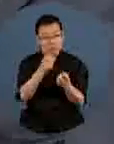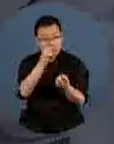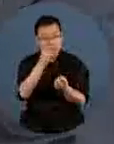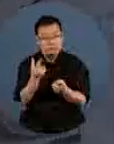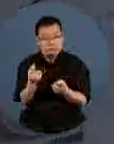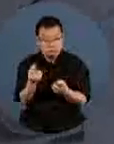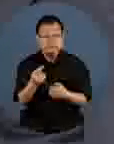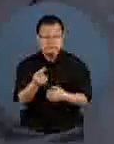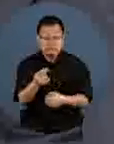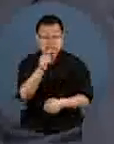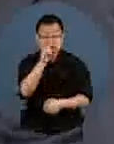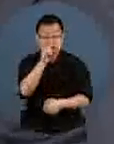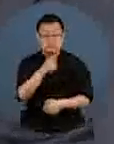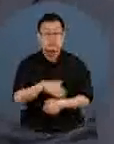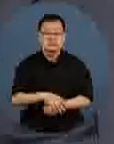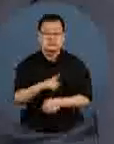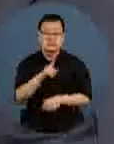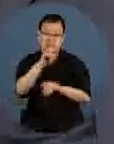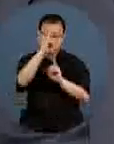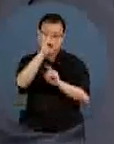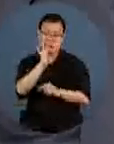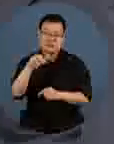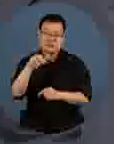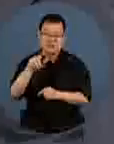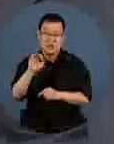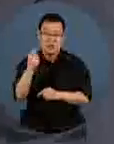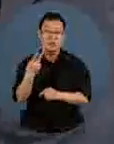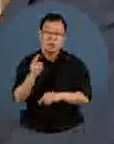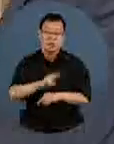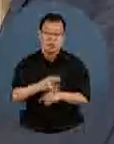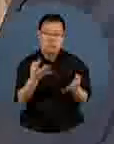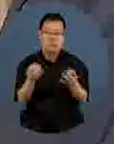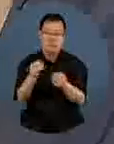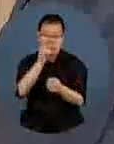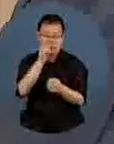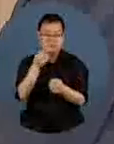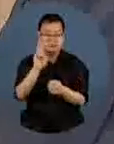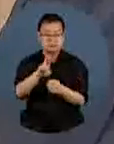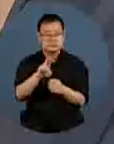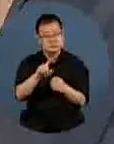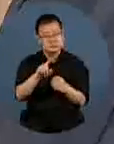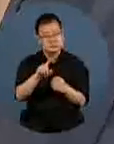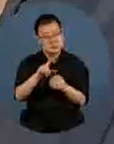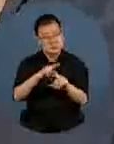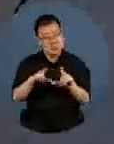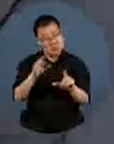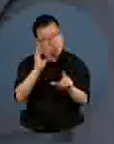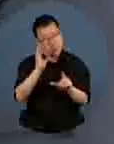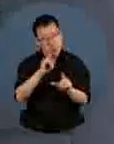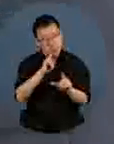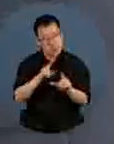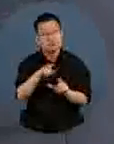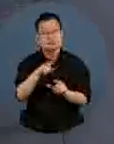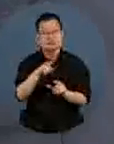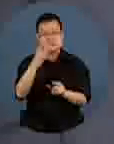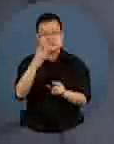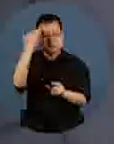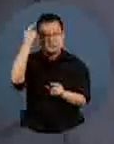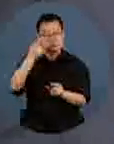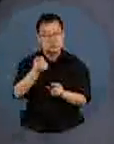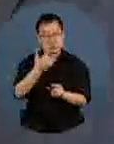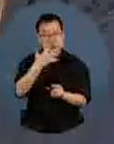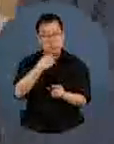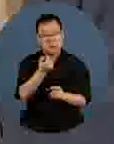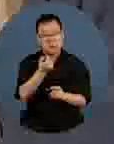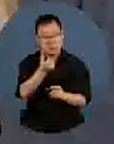있죠. 있습니다. 이창호 군단 같은 경우는 많이 받아주는데 네. 이렇게 둬서 이론으로는 흙이 좀 이득이다. 이게 없으면 다음에 이수가